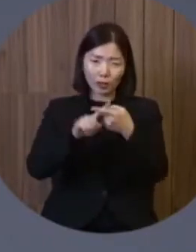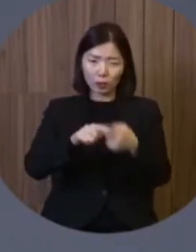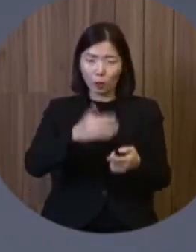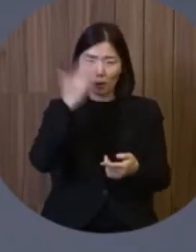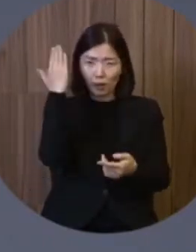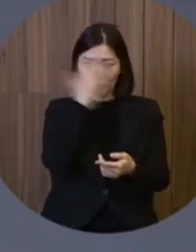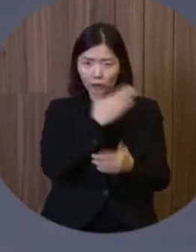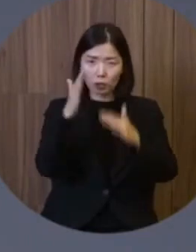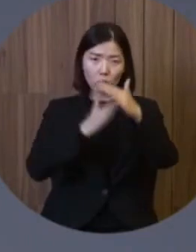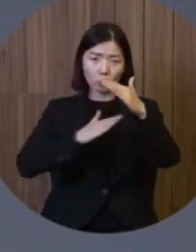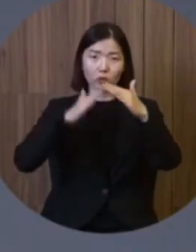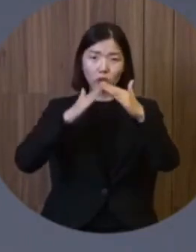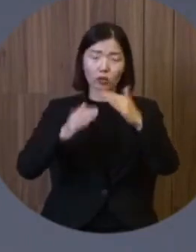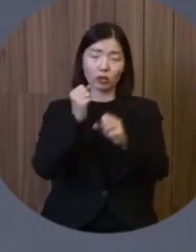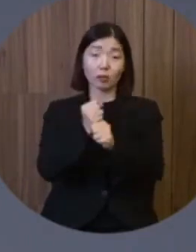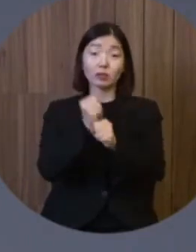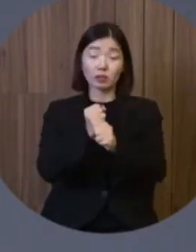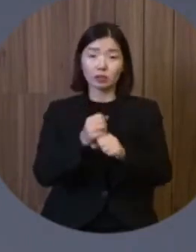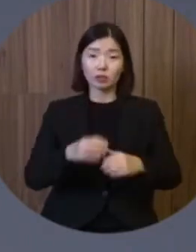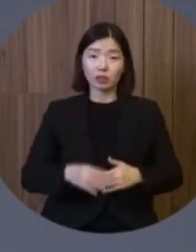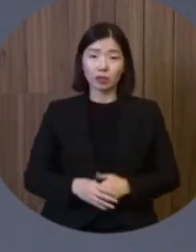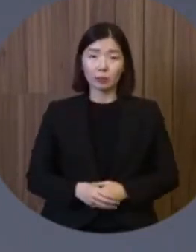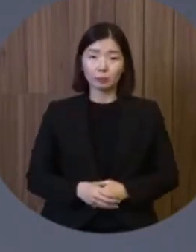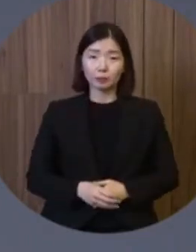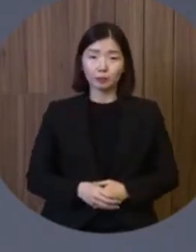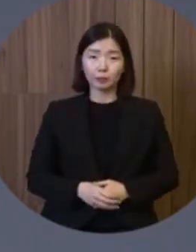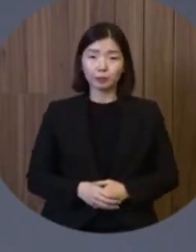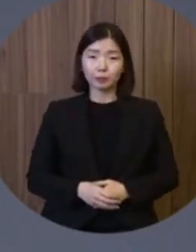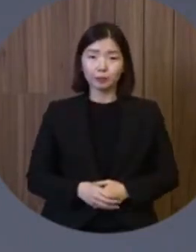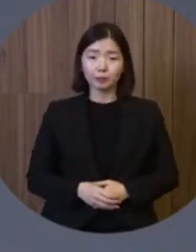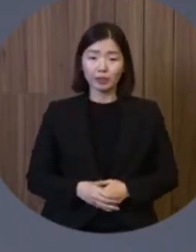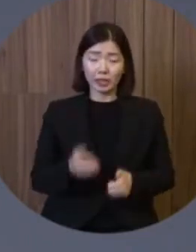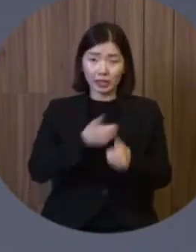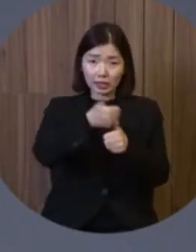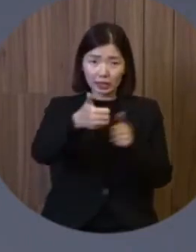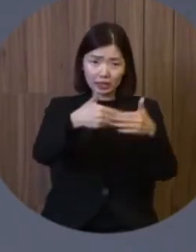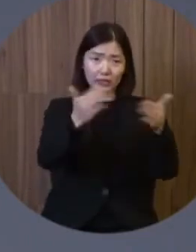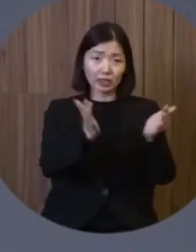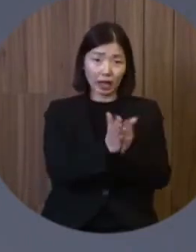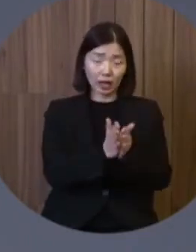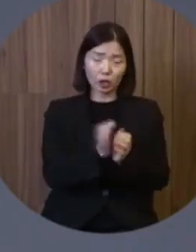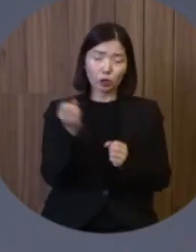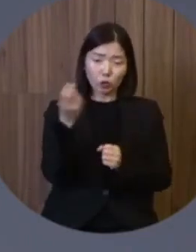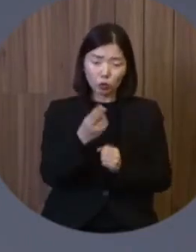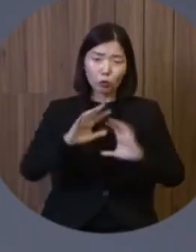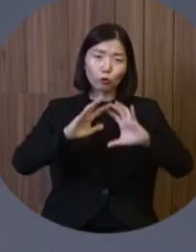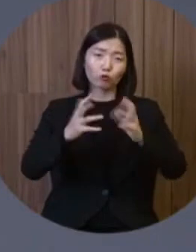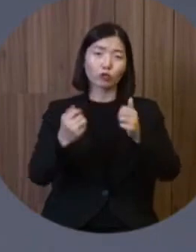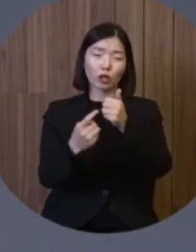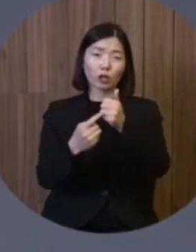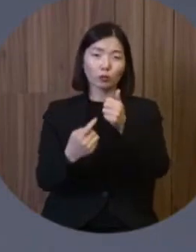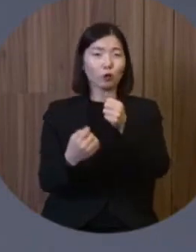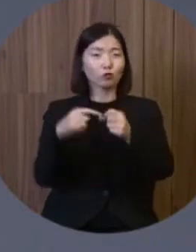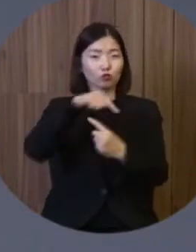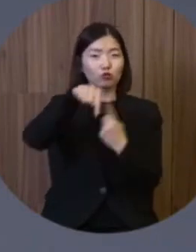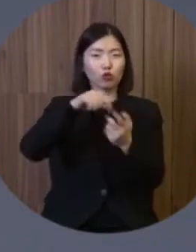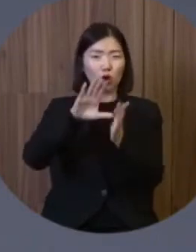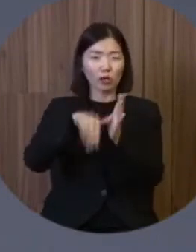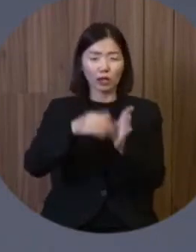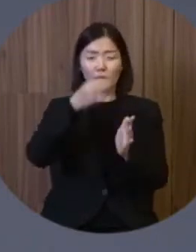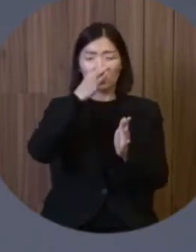투명하고 공정하게 만들겠습니다. 이기는 정당을 넘어 국가 운영에 유능한